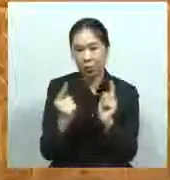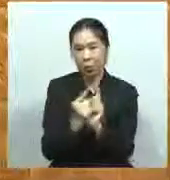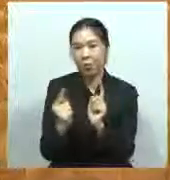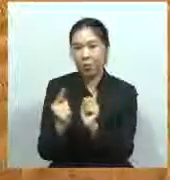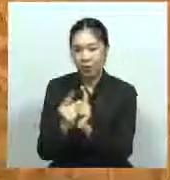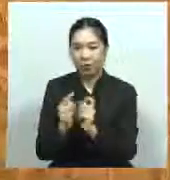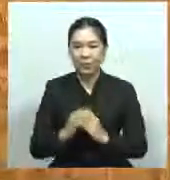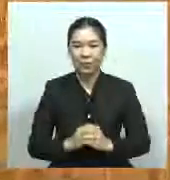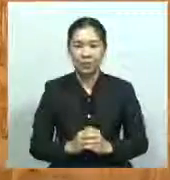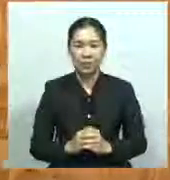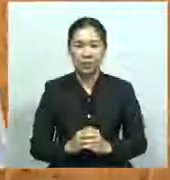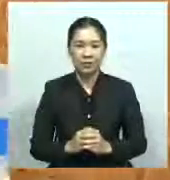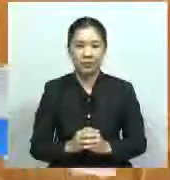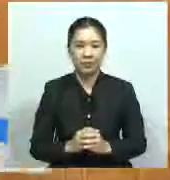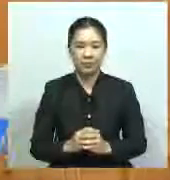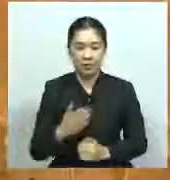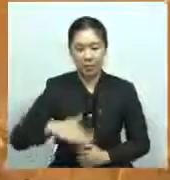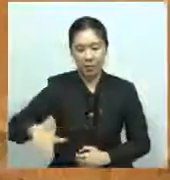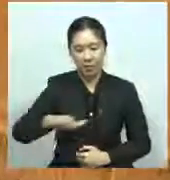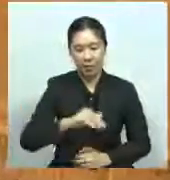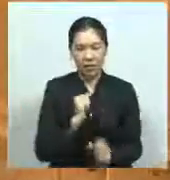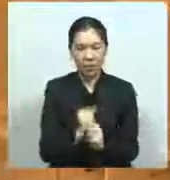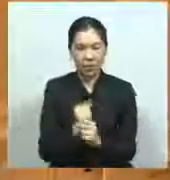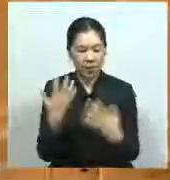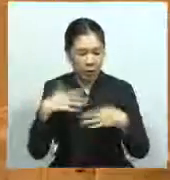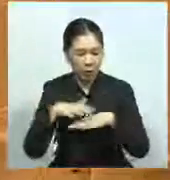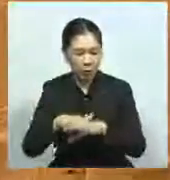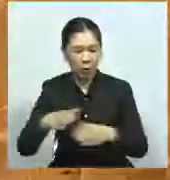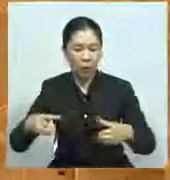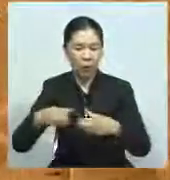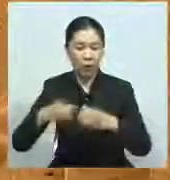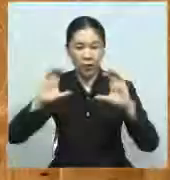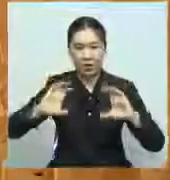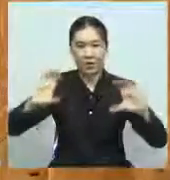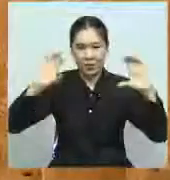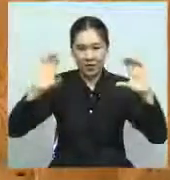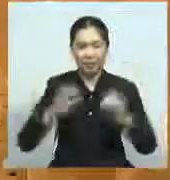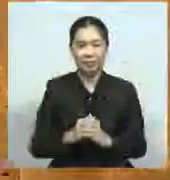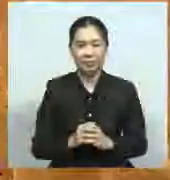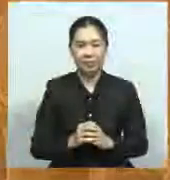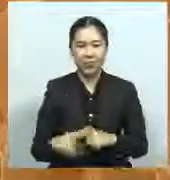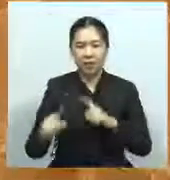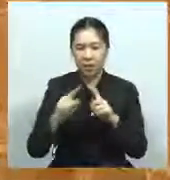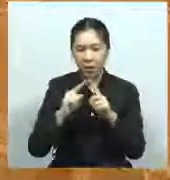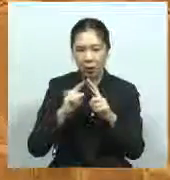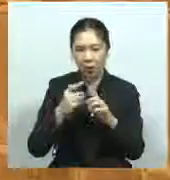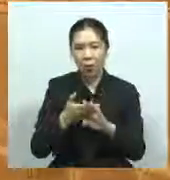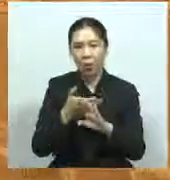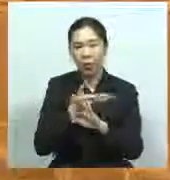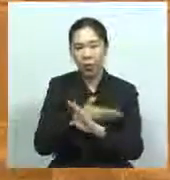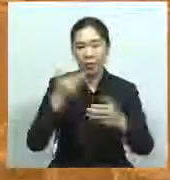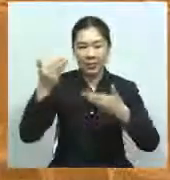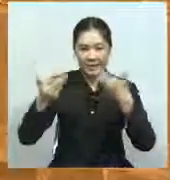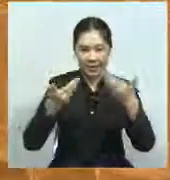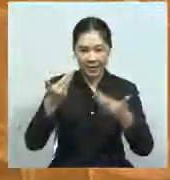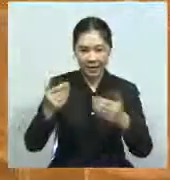การวอร์มนะคะก่อนที่ทุกคนจะทำงานร่วมกันในฐานะของรัฐบาลแล้วก็ทุกคนนั้นก็มีการพูดคุยกันก่อนที่กิจกรรม